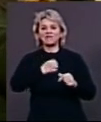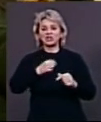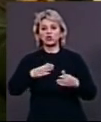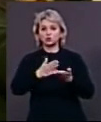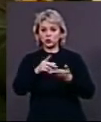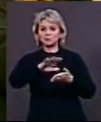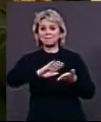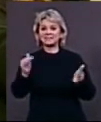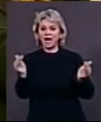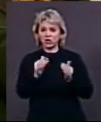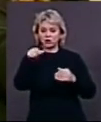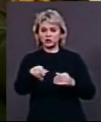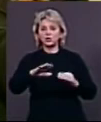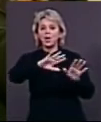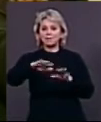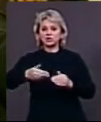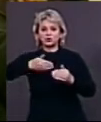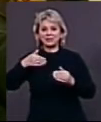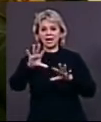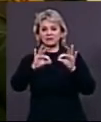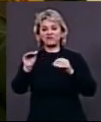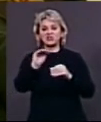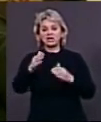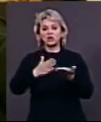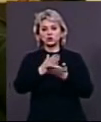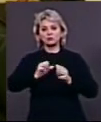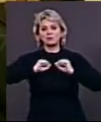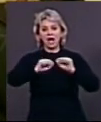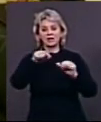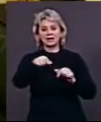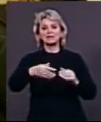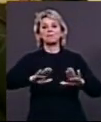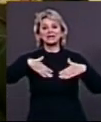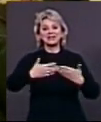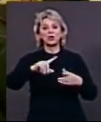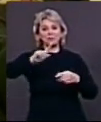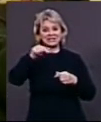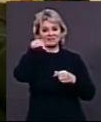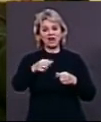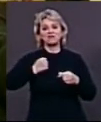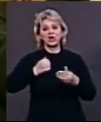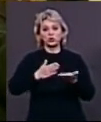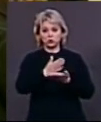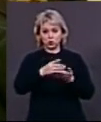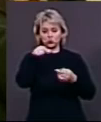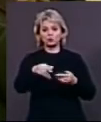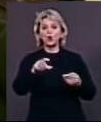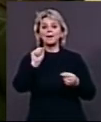без ограничений. Прошел предварительный отбор в Федеральную службу охраны. Предлагается призвать его на военную